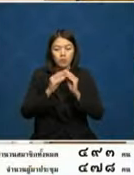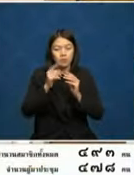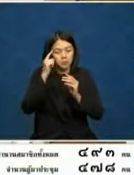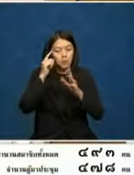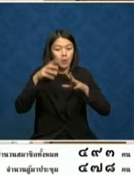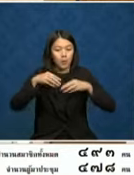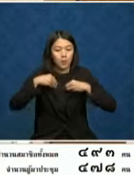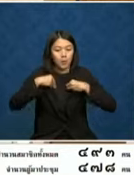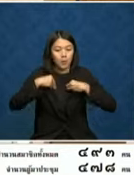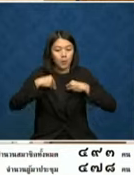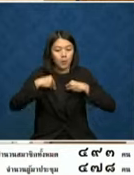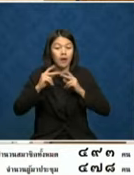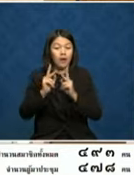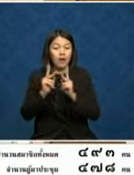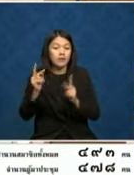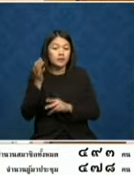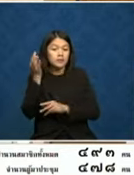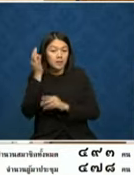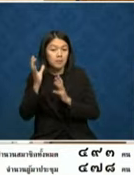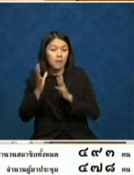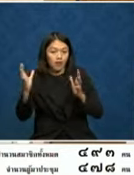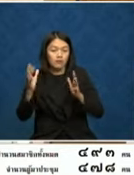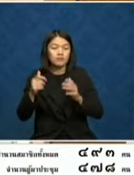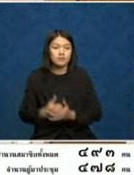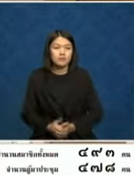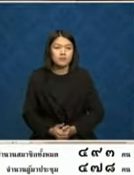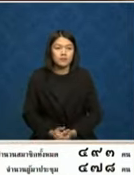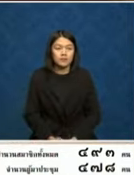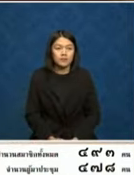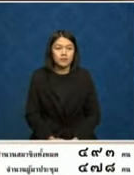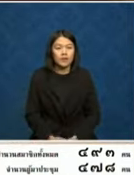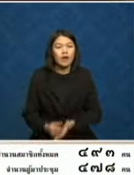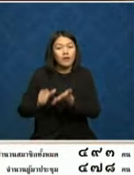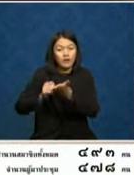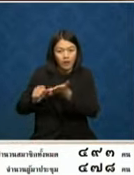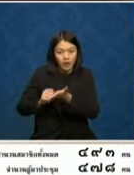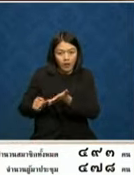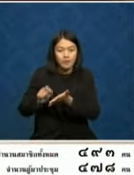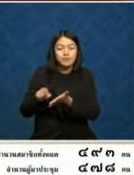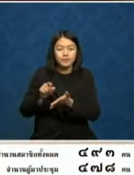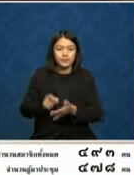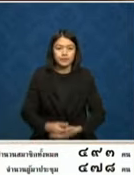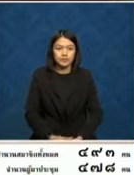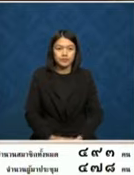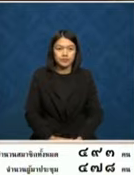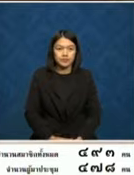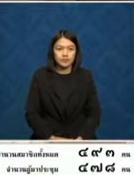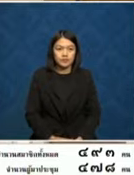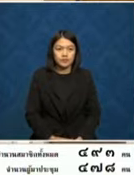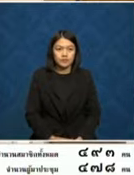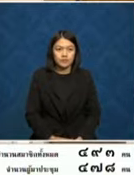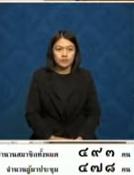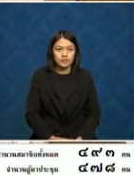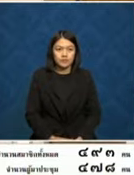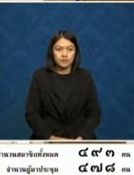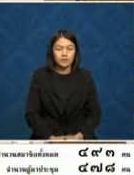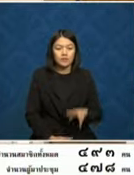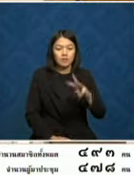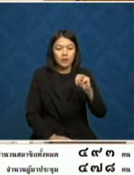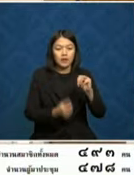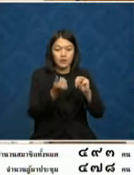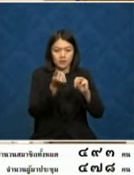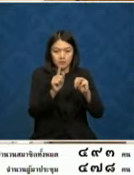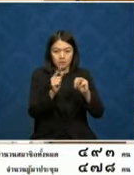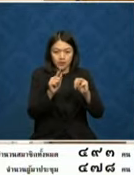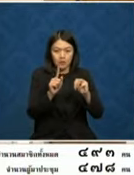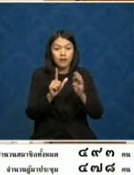กับคณะกรรมการเสียงข้างมากที่ขอแก้ไขนะครับต่อไปมาตรา11ครับเ